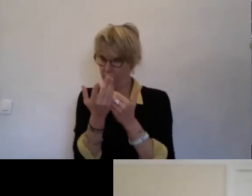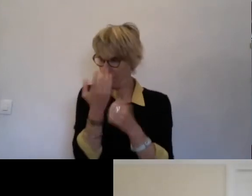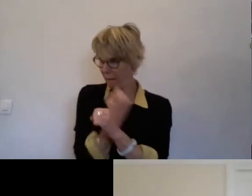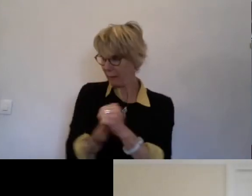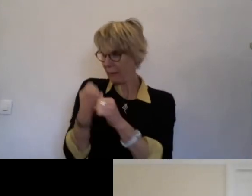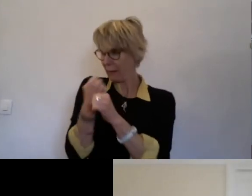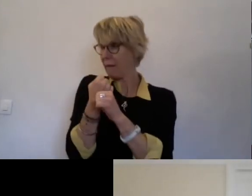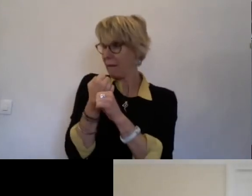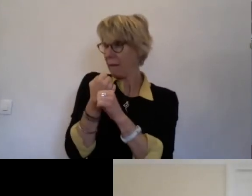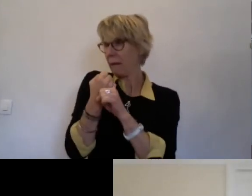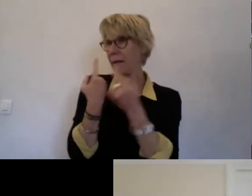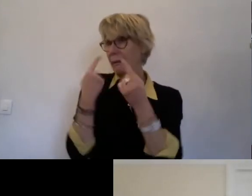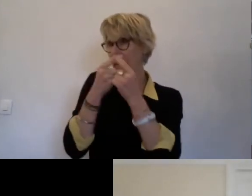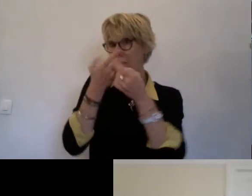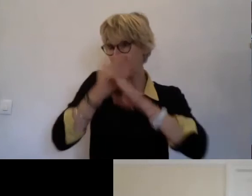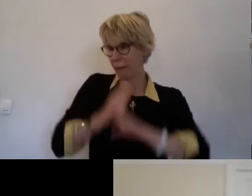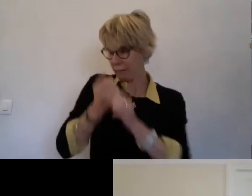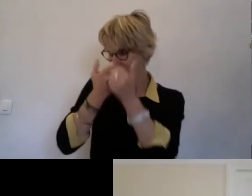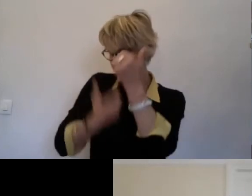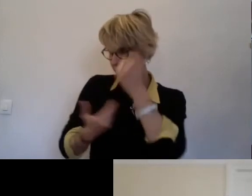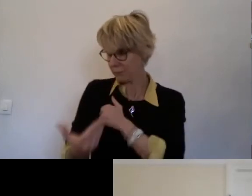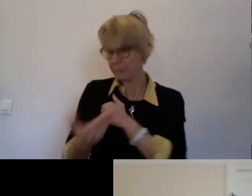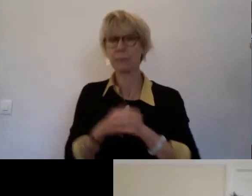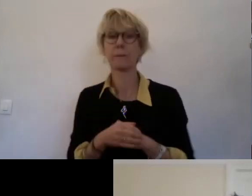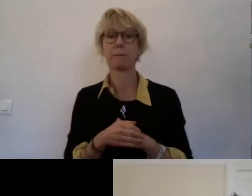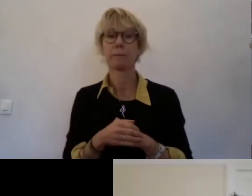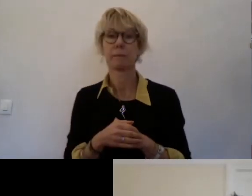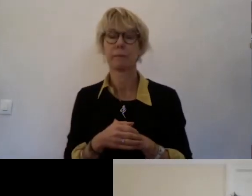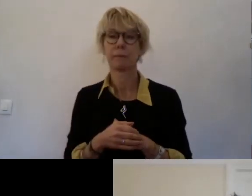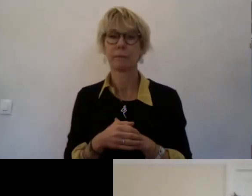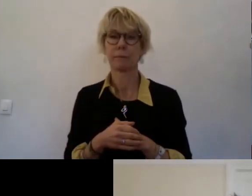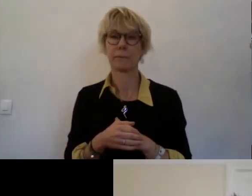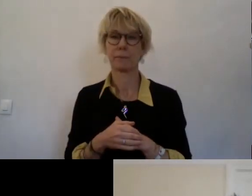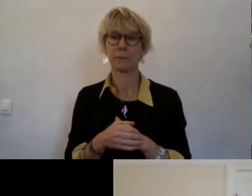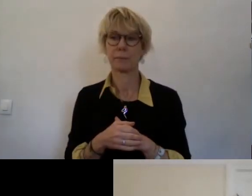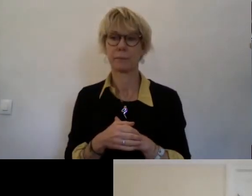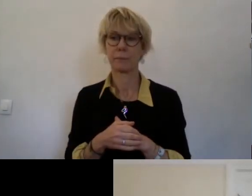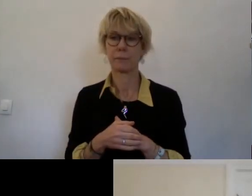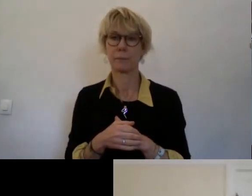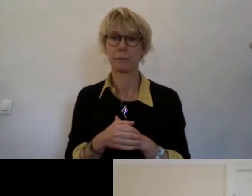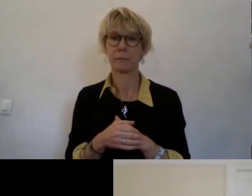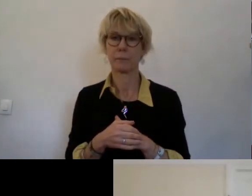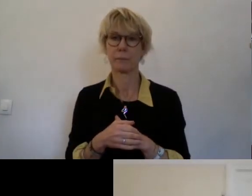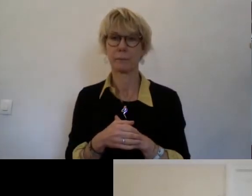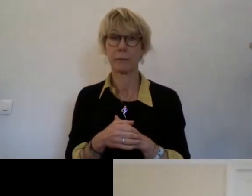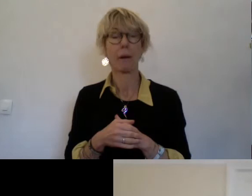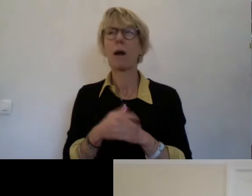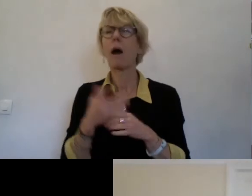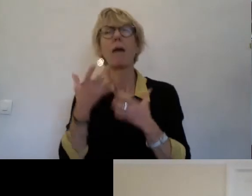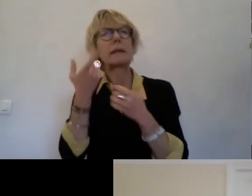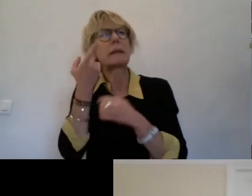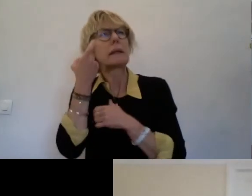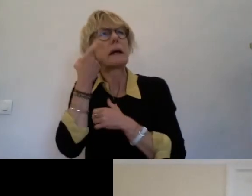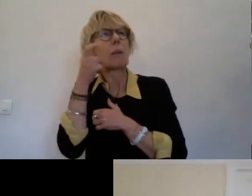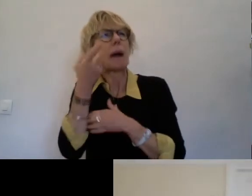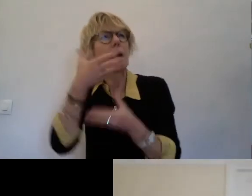de dispositif. La deuxième remarque que je peux faire, c'est une remarque qui est plus personnelle, qui est